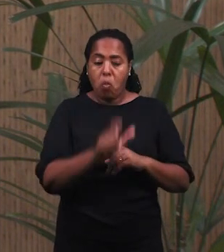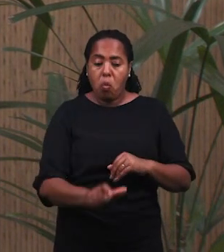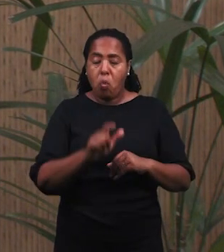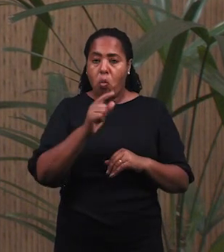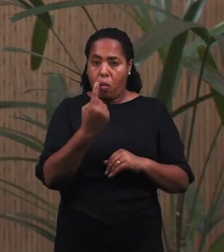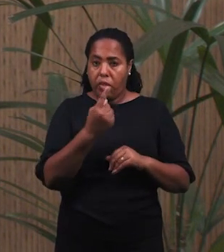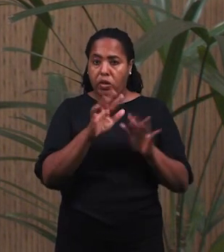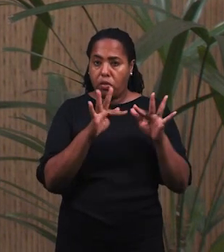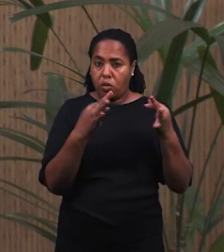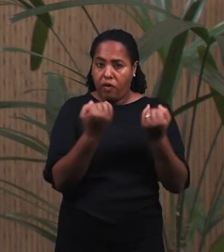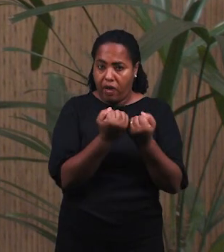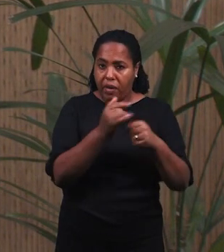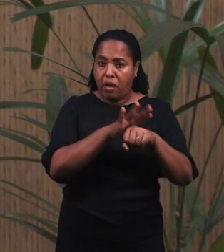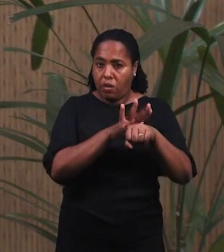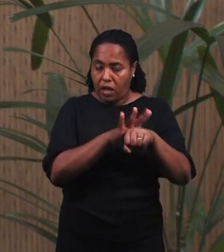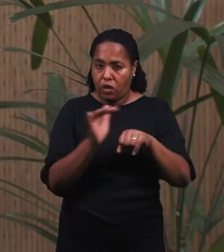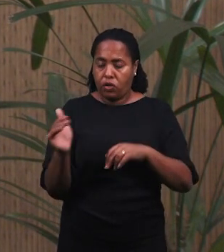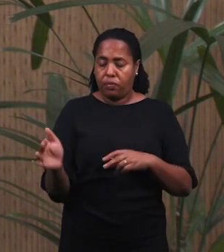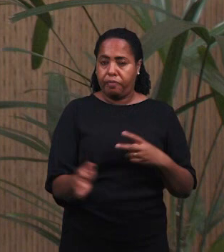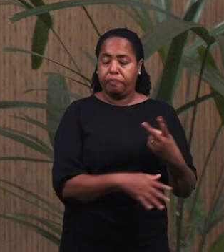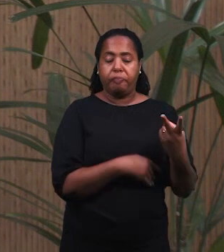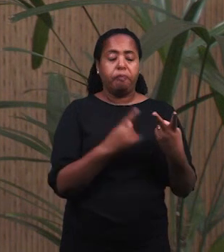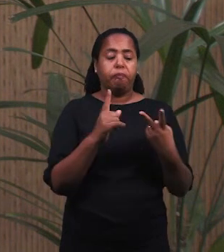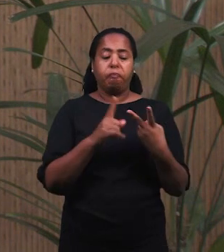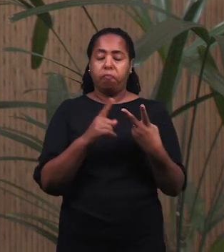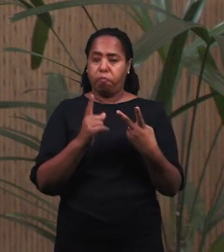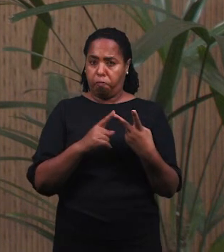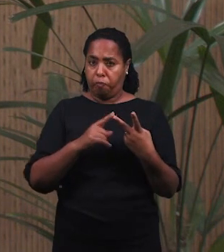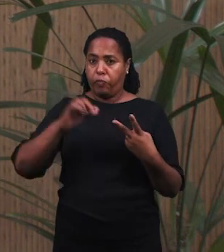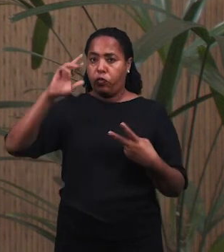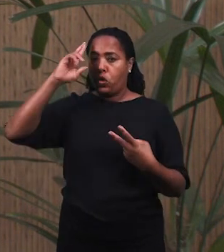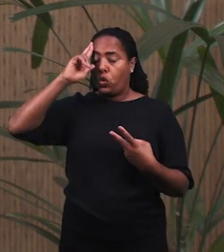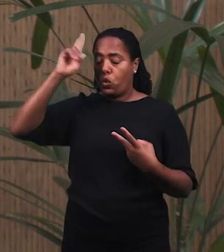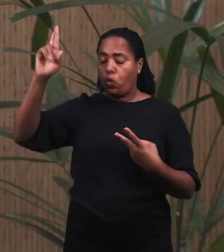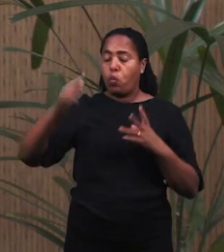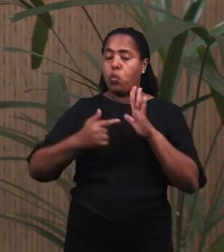который болен. И Господь также показал семью одну,